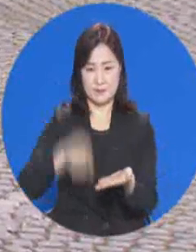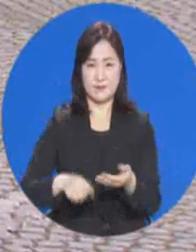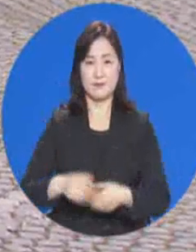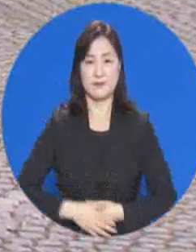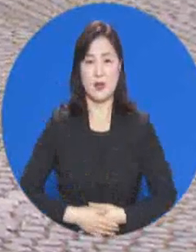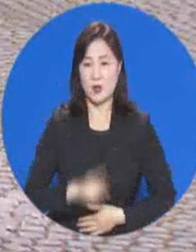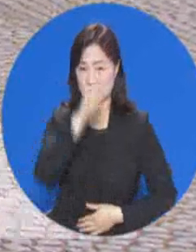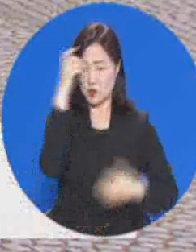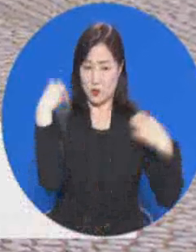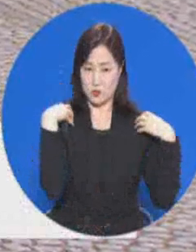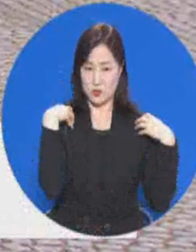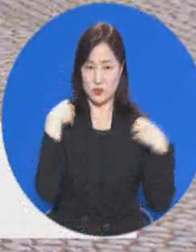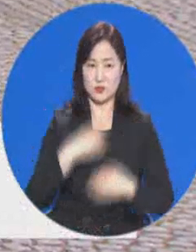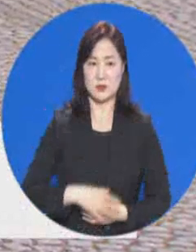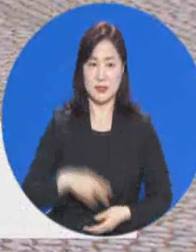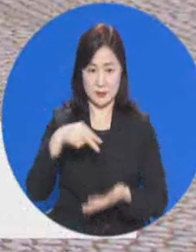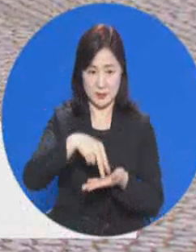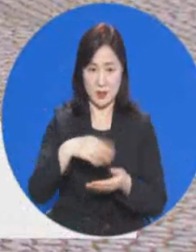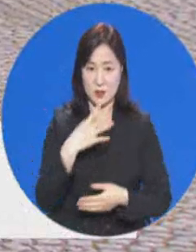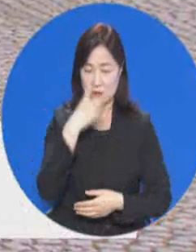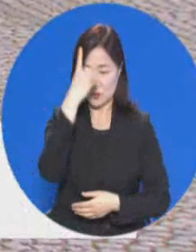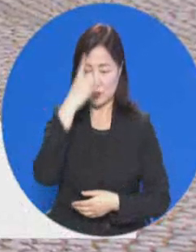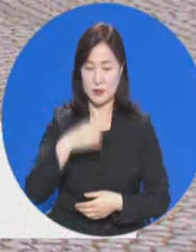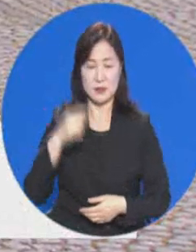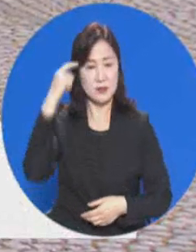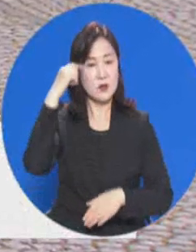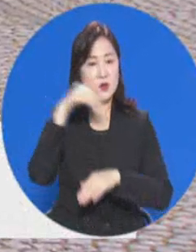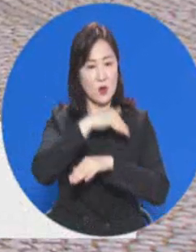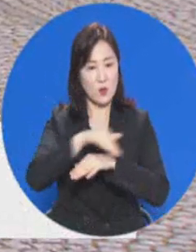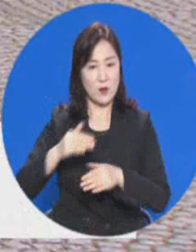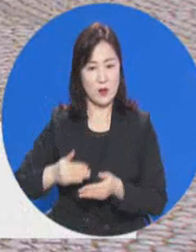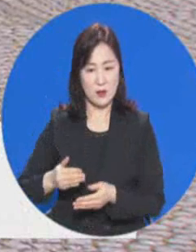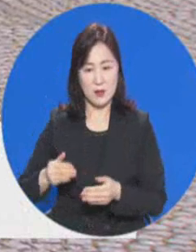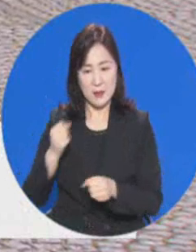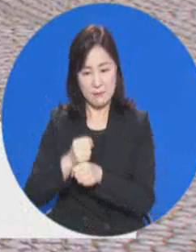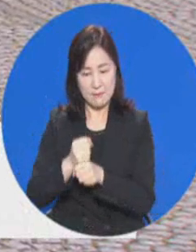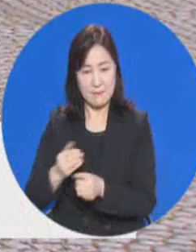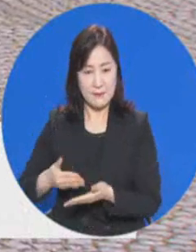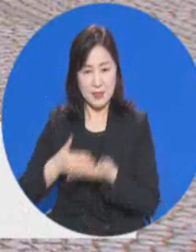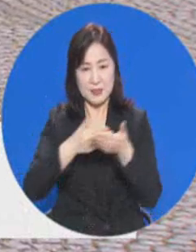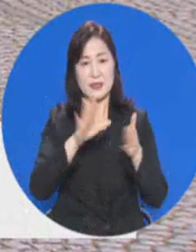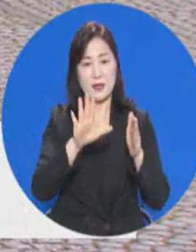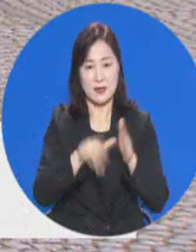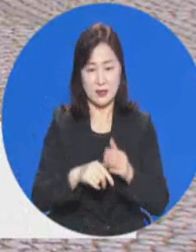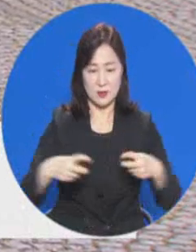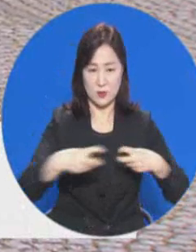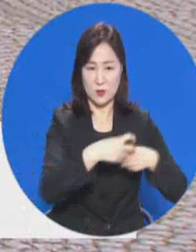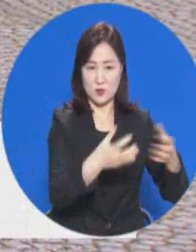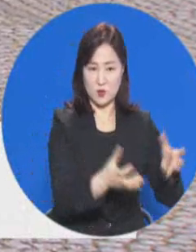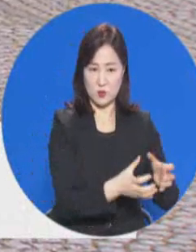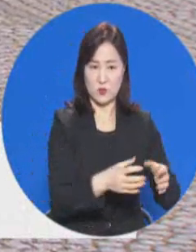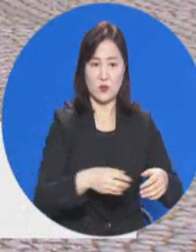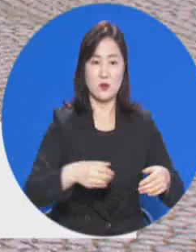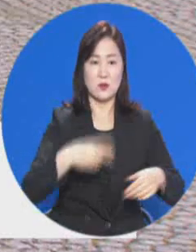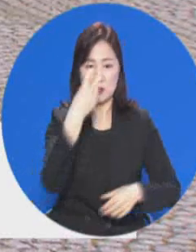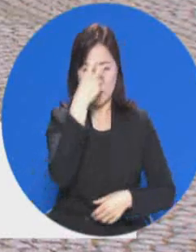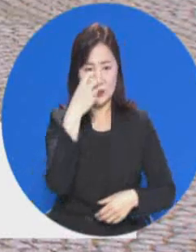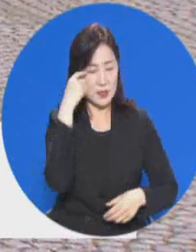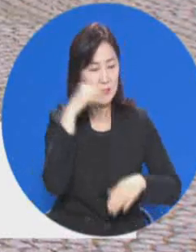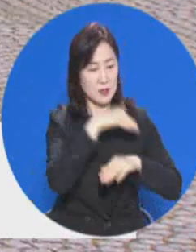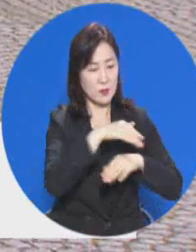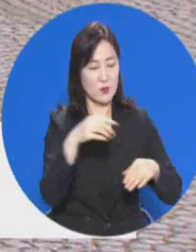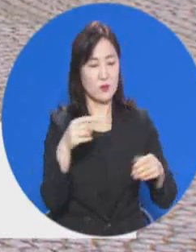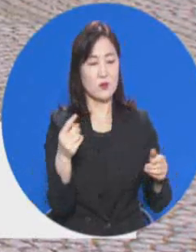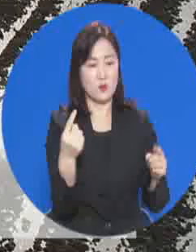술 쳐 c 영역 최장 한도 축시 까지 국토교통부 타당성 조사 및 기본계획 용역 의원을 조정